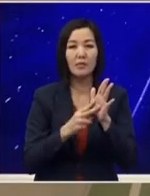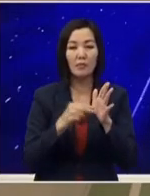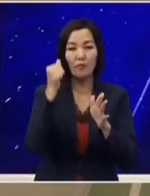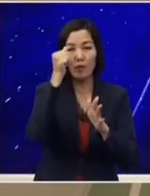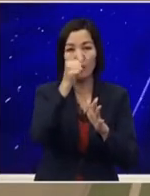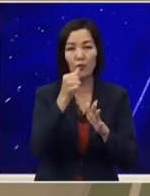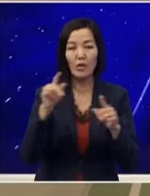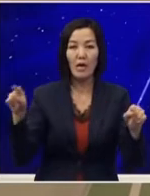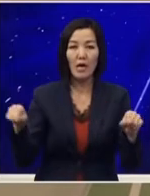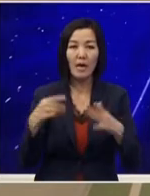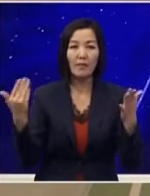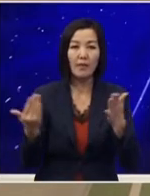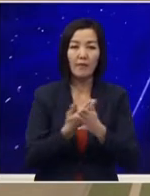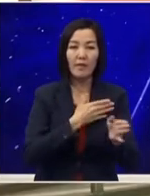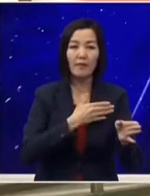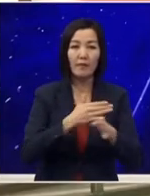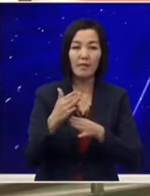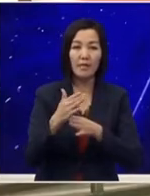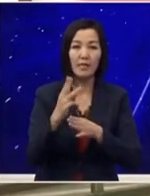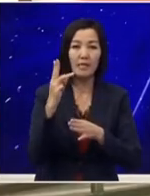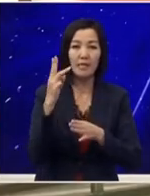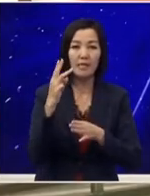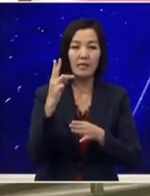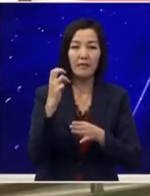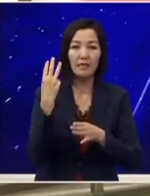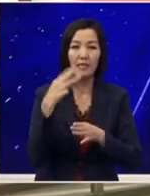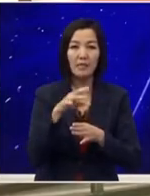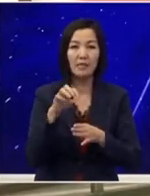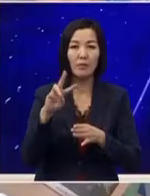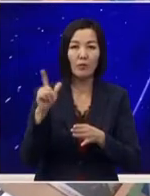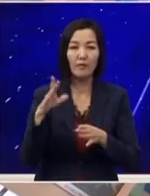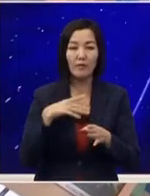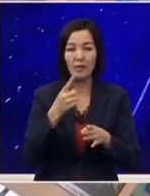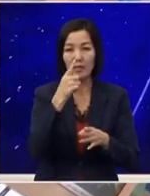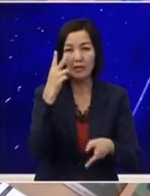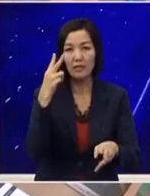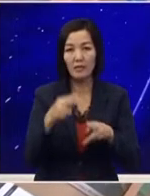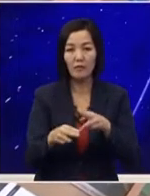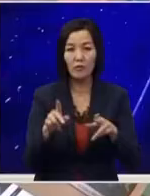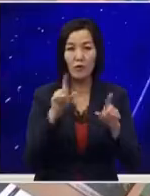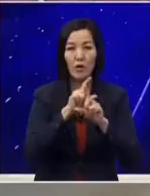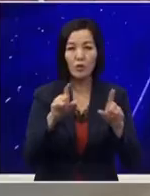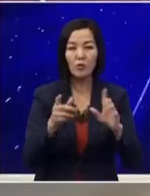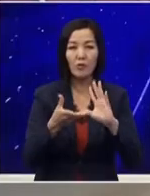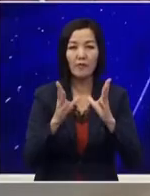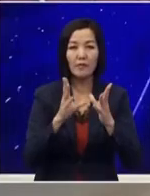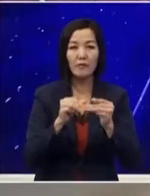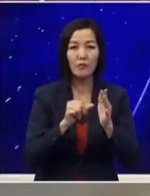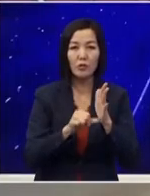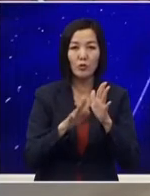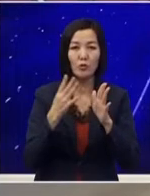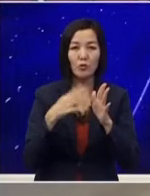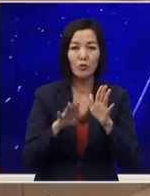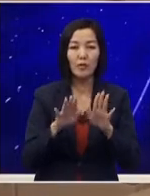На его обновление были выделены 230 миллионов тенге. На днях ремонт завершен. Школа рассчитана на 640 мест,